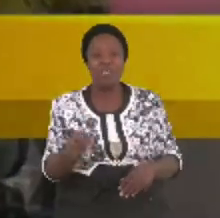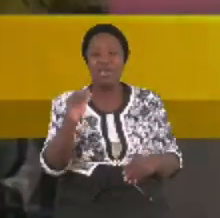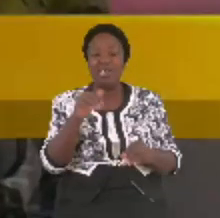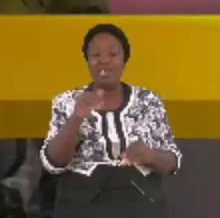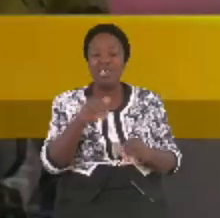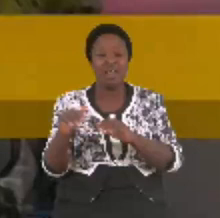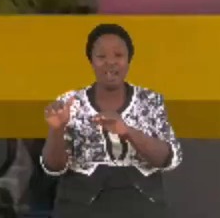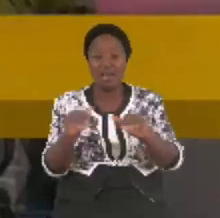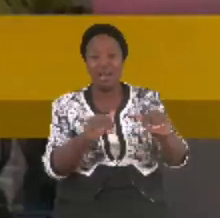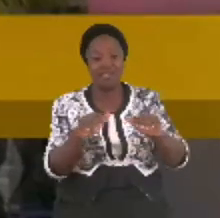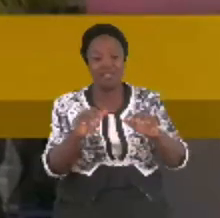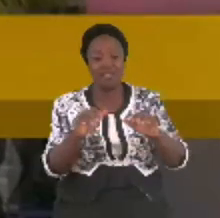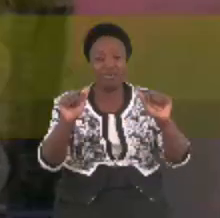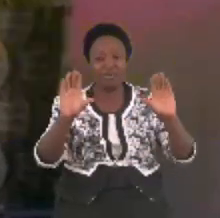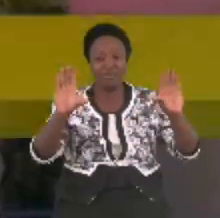Acte 18,